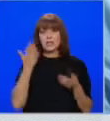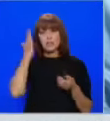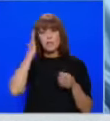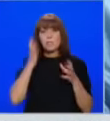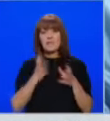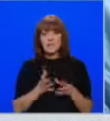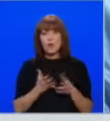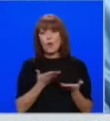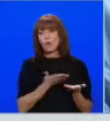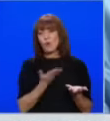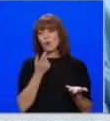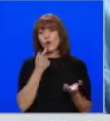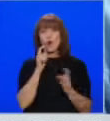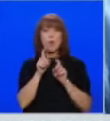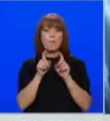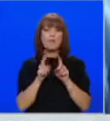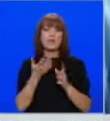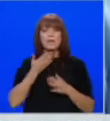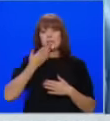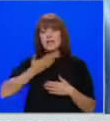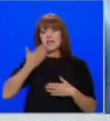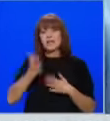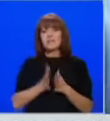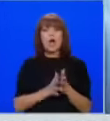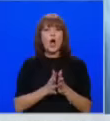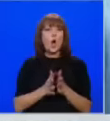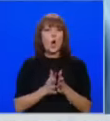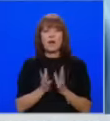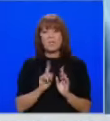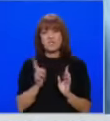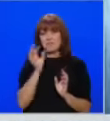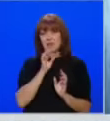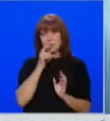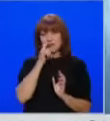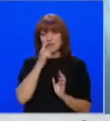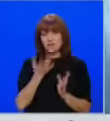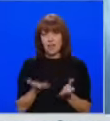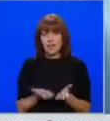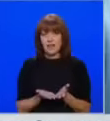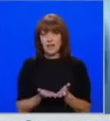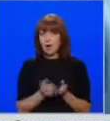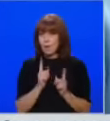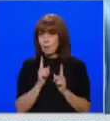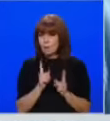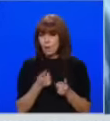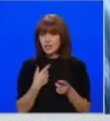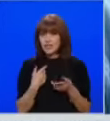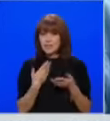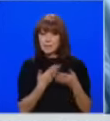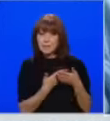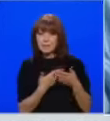да коментирам някакви изказвания на хора, които всъщност нямат значение. А може ли да има сближаване между изпълнителната